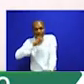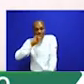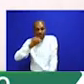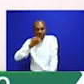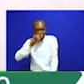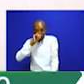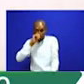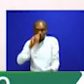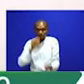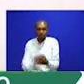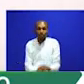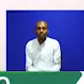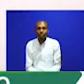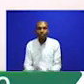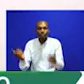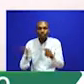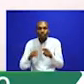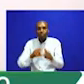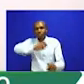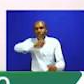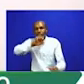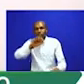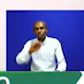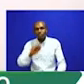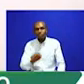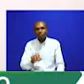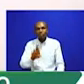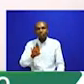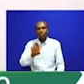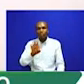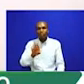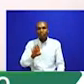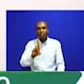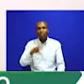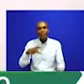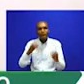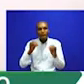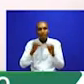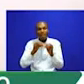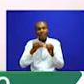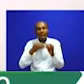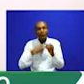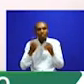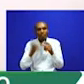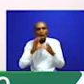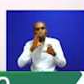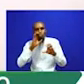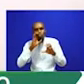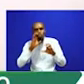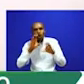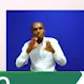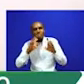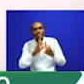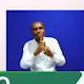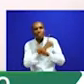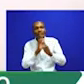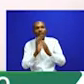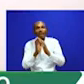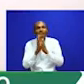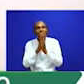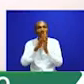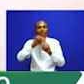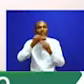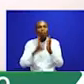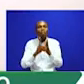location ya bu nyagatani jare do yaro ba tuara e baraza iru go kwa nida mangana au au ayuare ngete ama gendro a sense